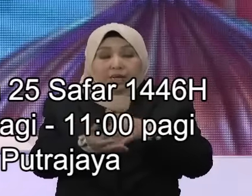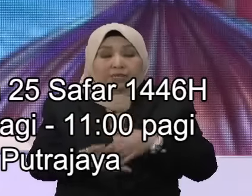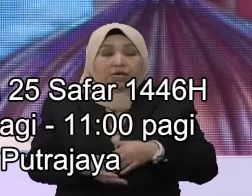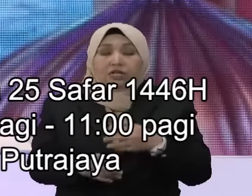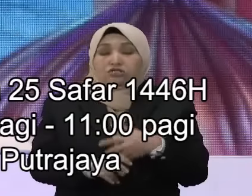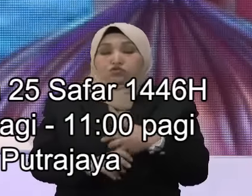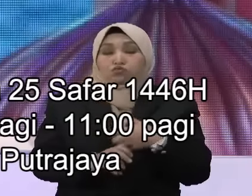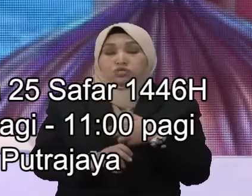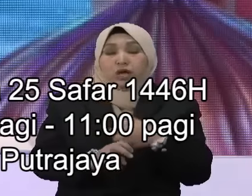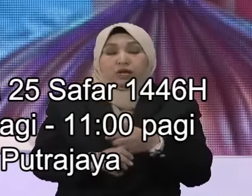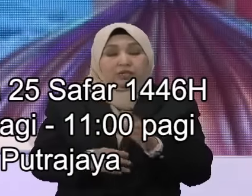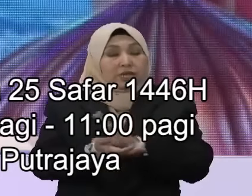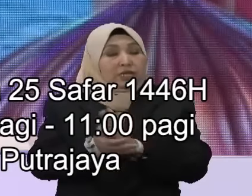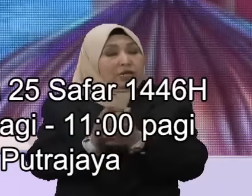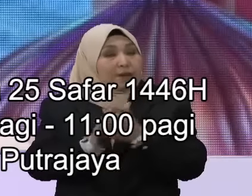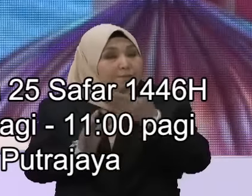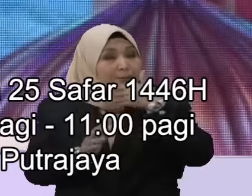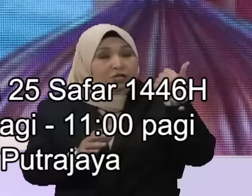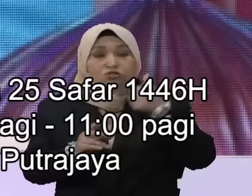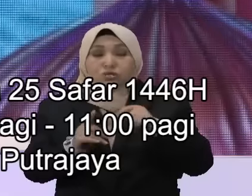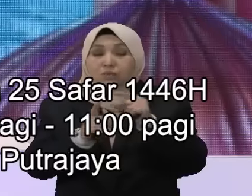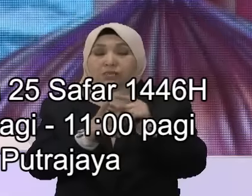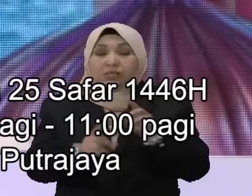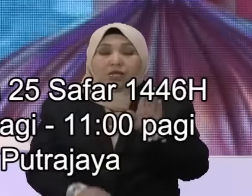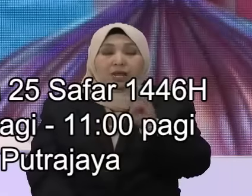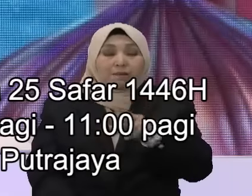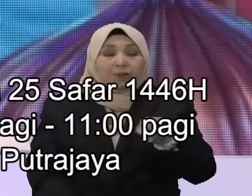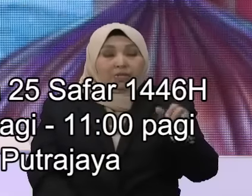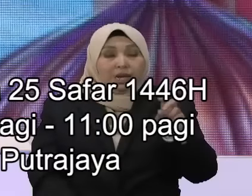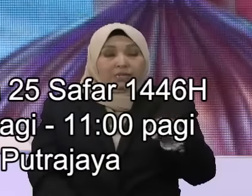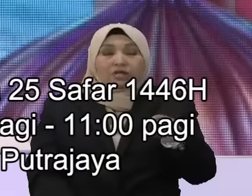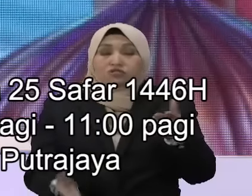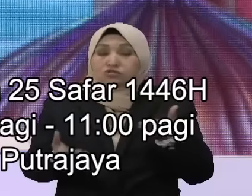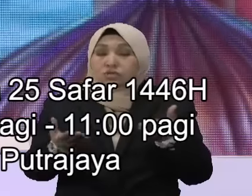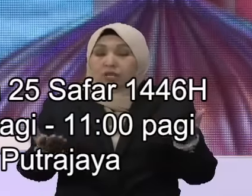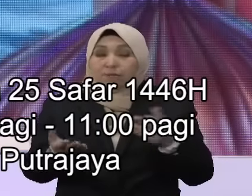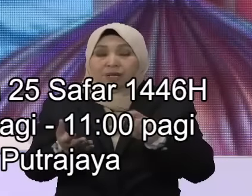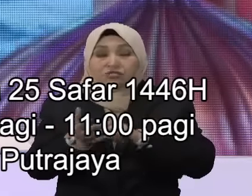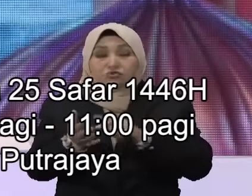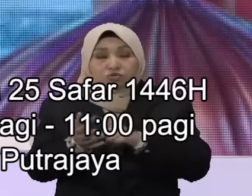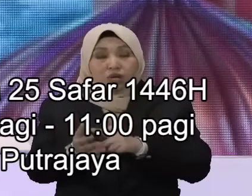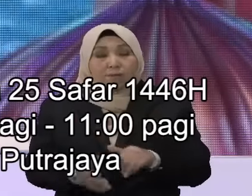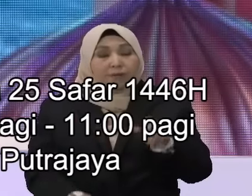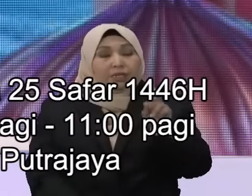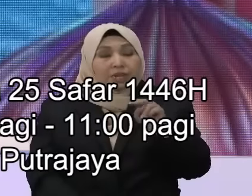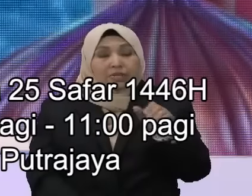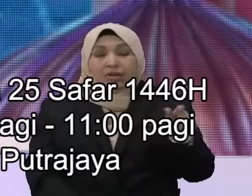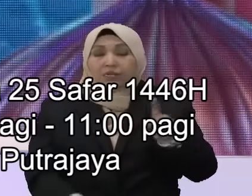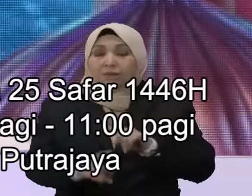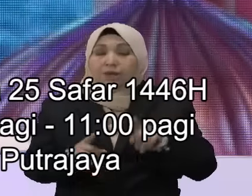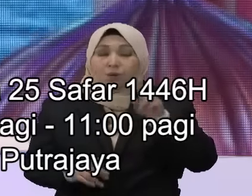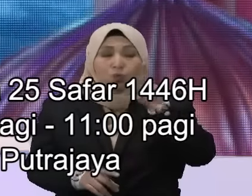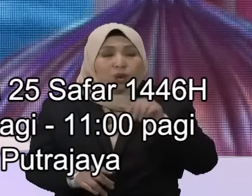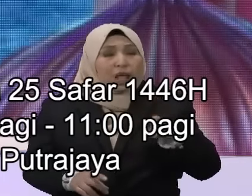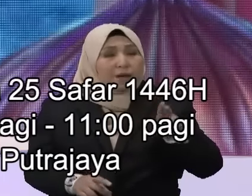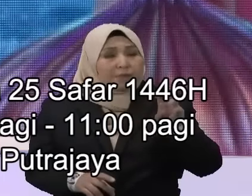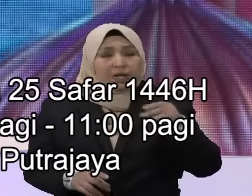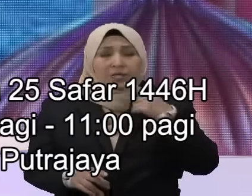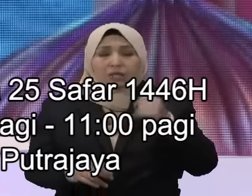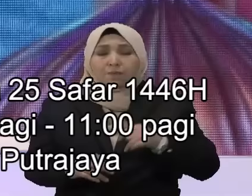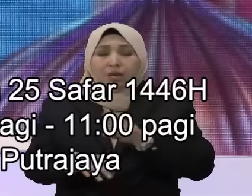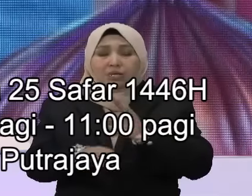kesusahan. Dan juga menariknya perkataan banan di sini. Perkataan banan bermaksud asabi', jari. Tapi ulama kata banan ini khusus